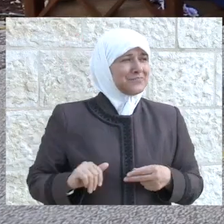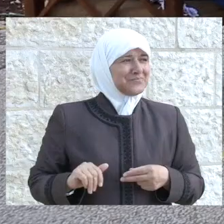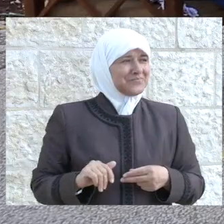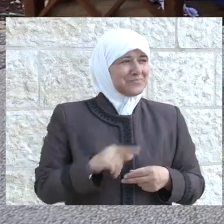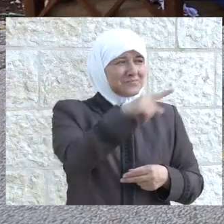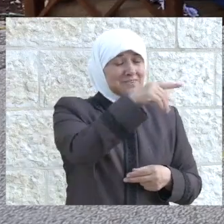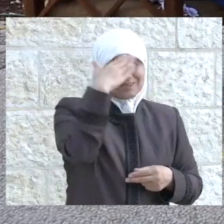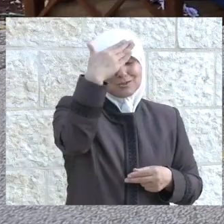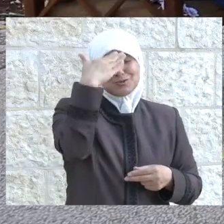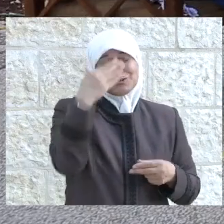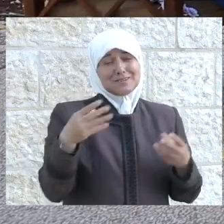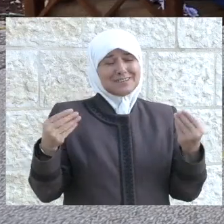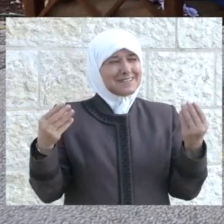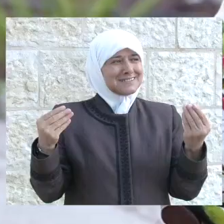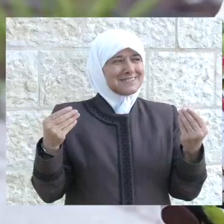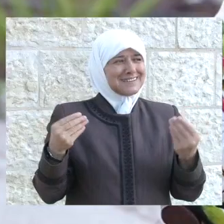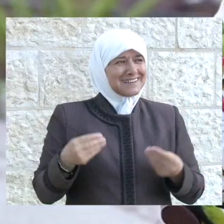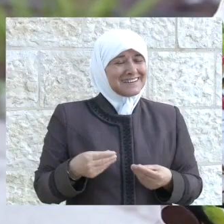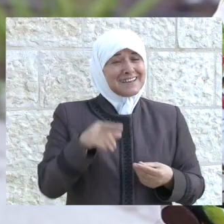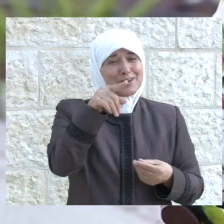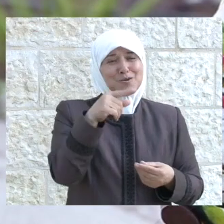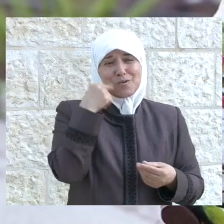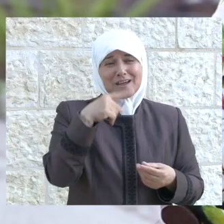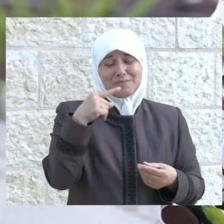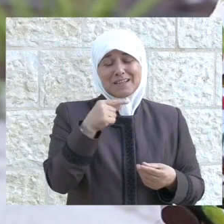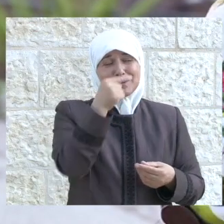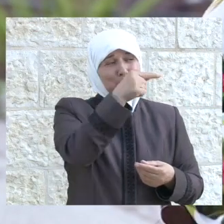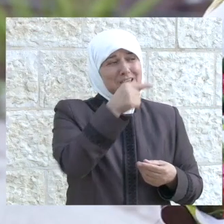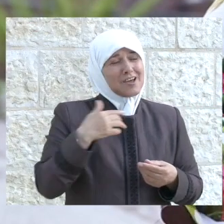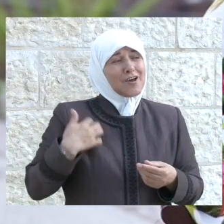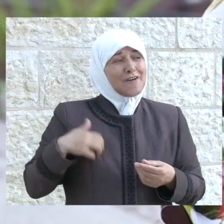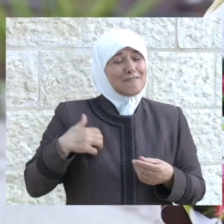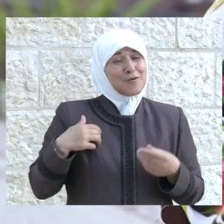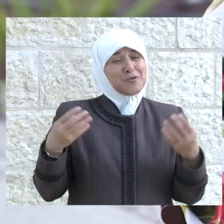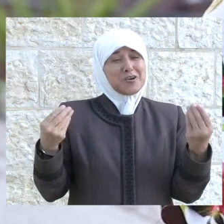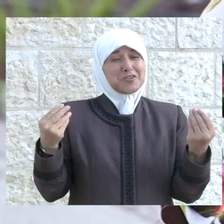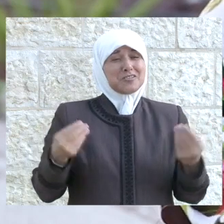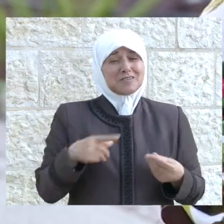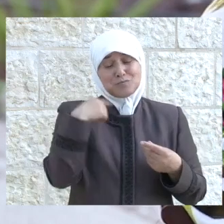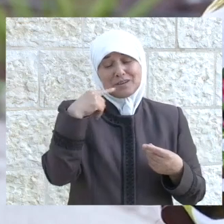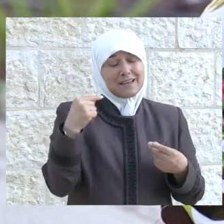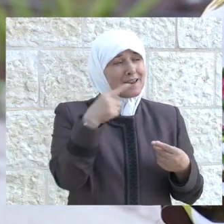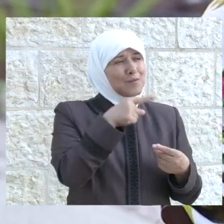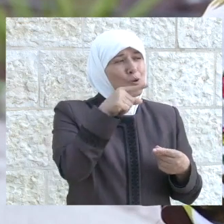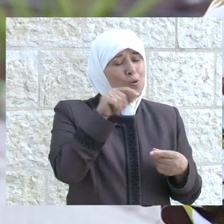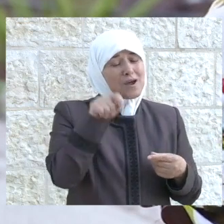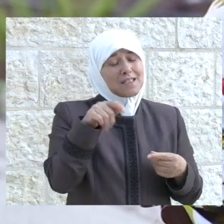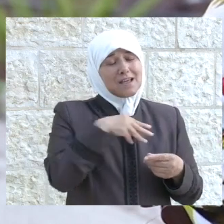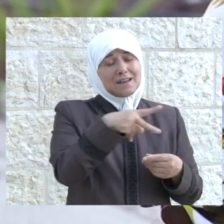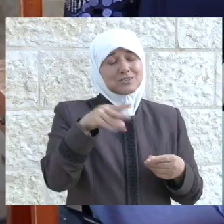جد، شكراً كثير إليك، عن جد فخورة بكلماتك، وهذا عن جد كلام بدعمني إني أكمل